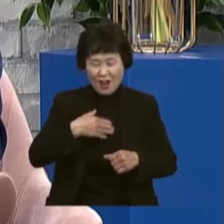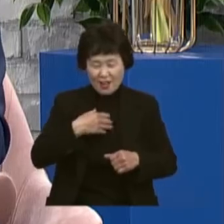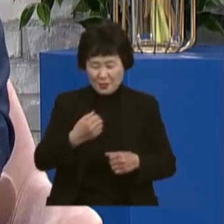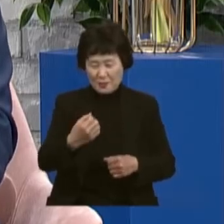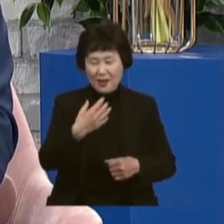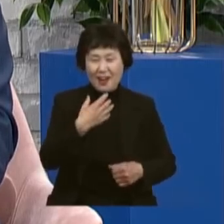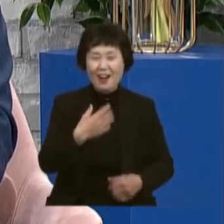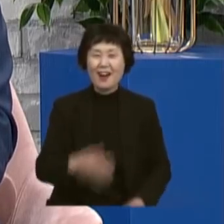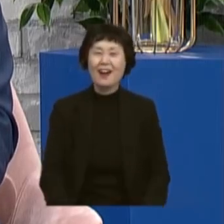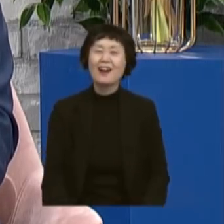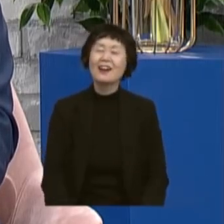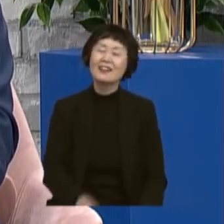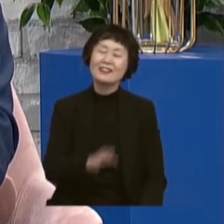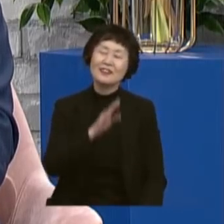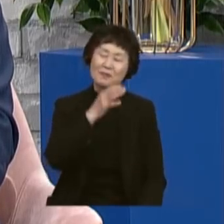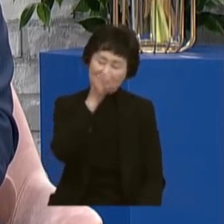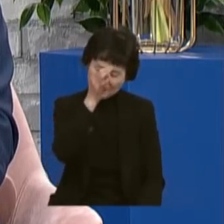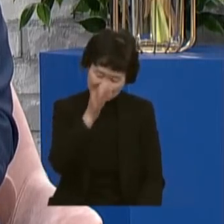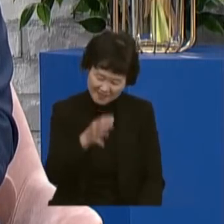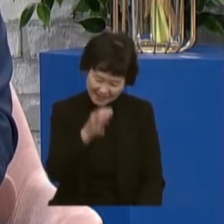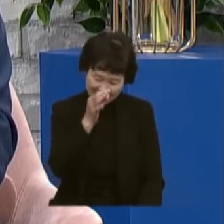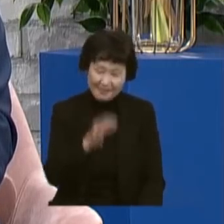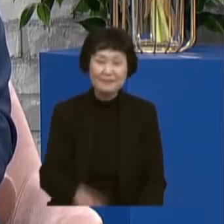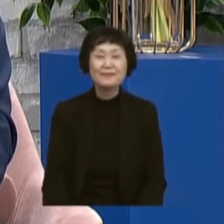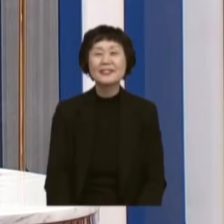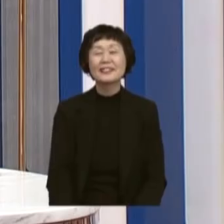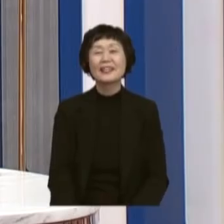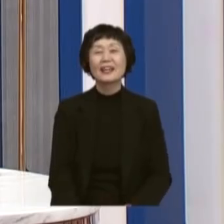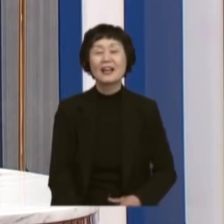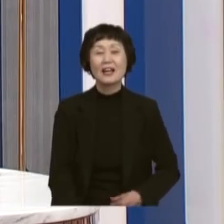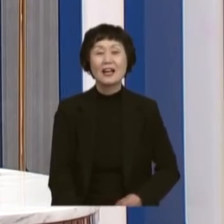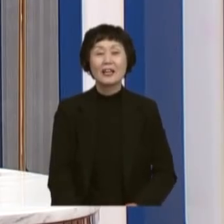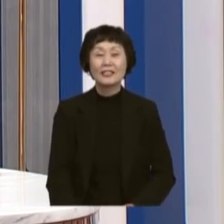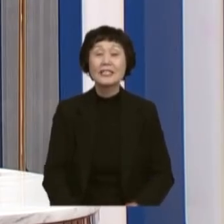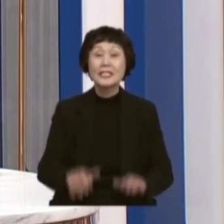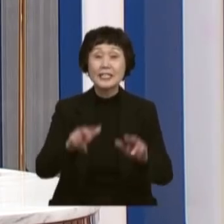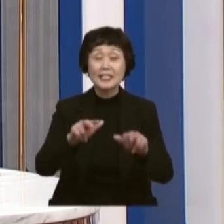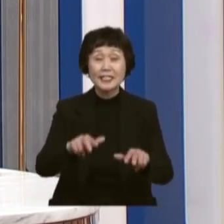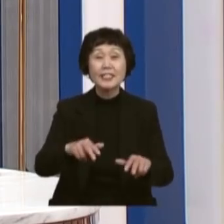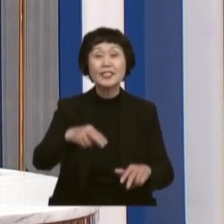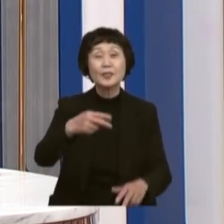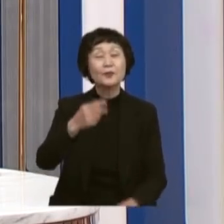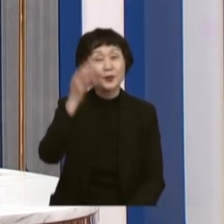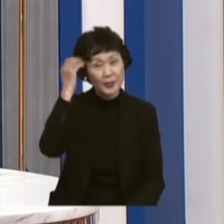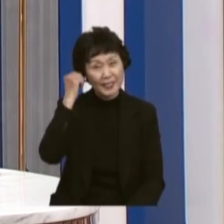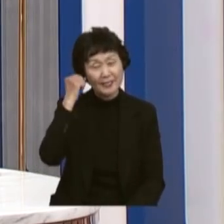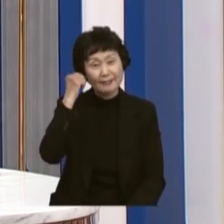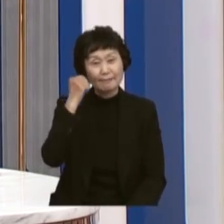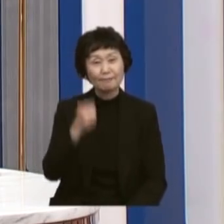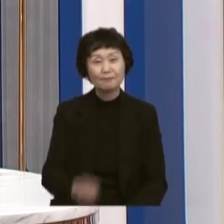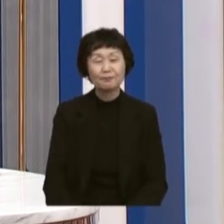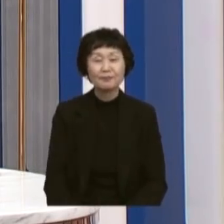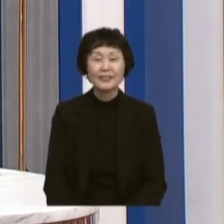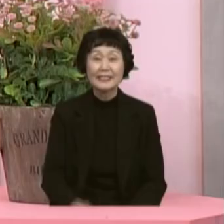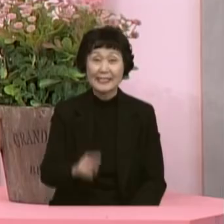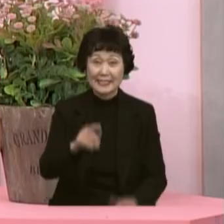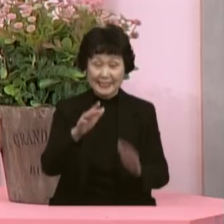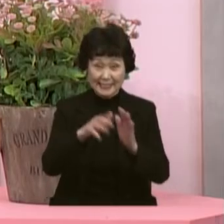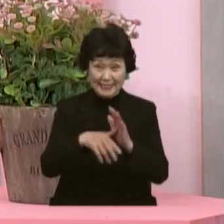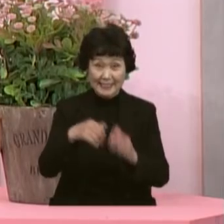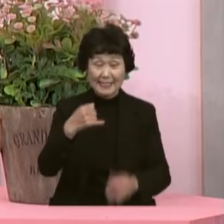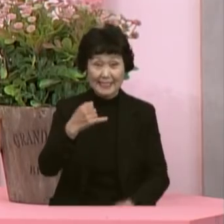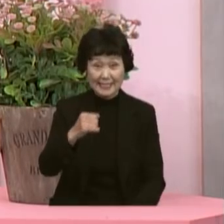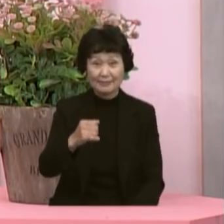내가 정말 미안하기도 한데 무서워 죽는 줄 알았어. 근데 지금도 기억나요. 그날 그 아이가 저한테